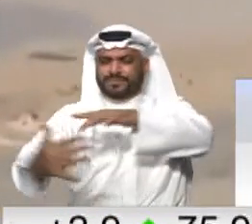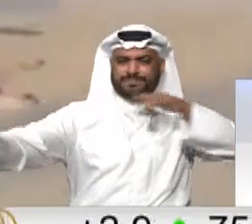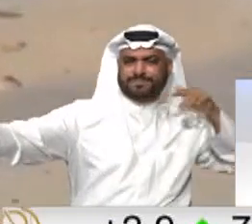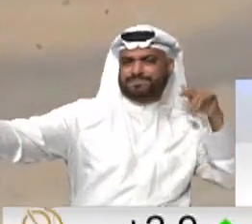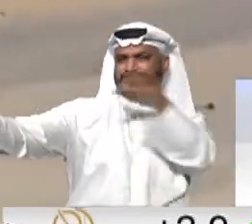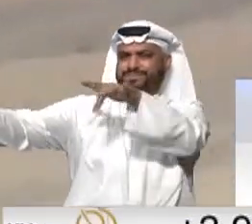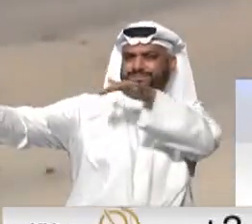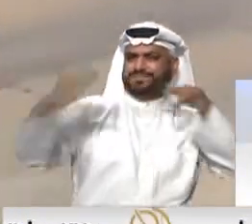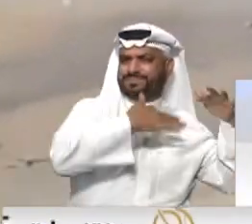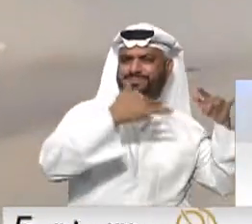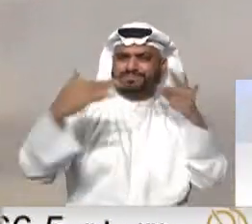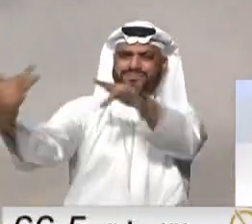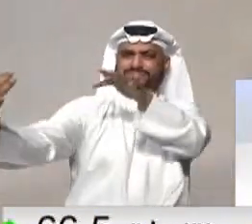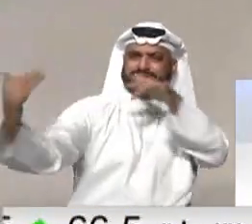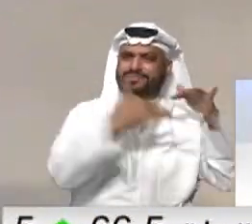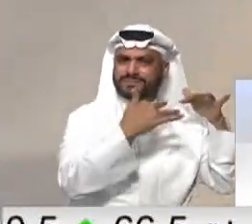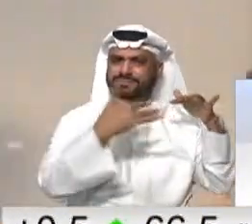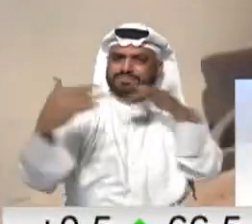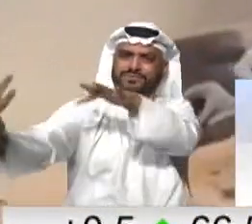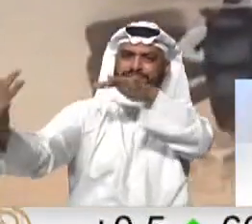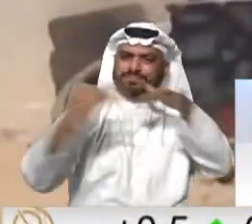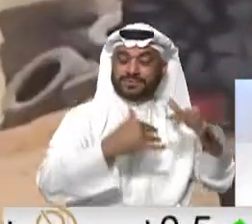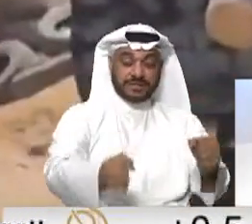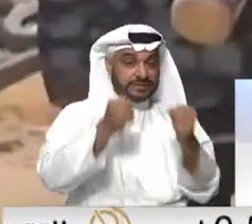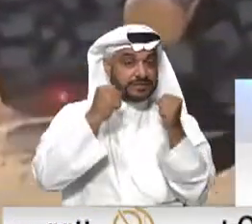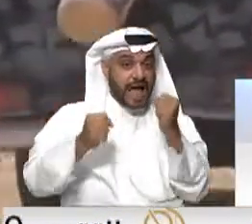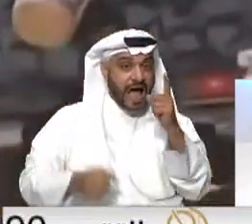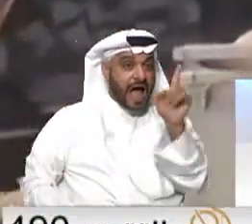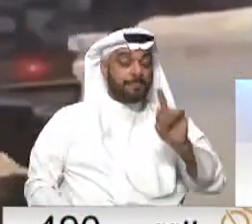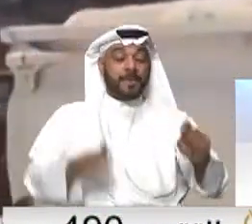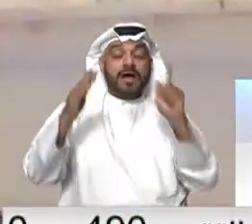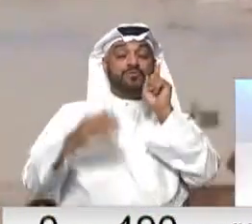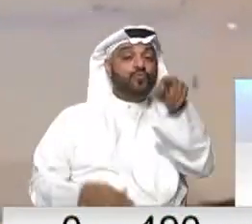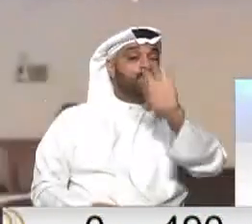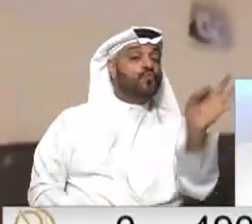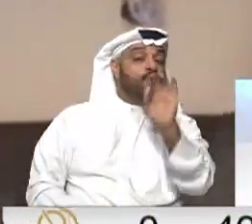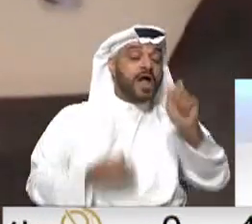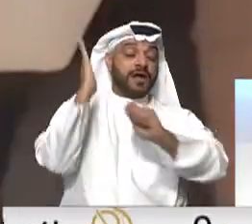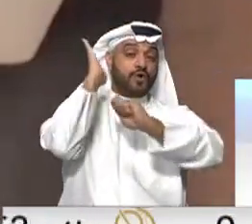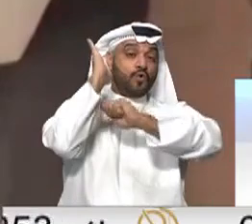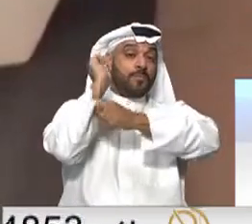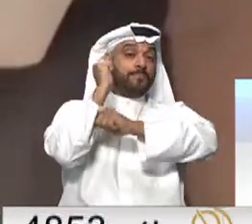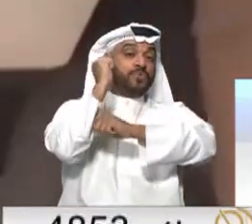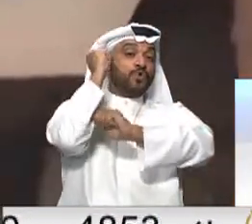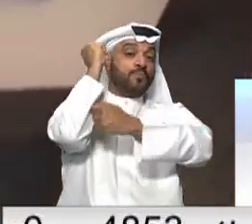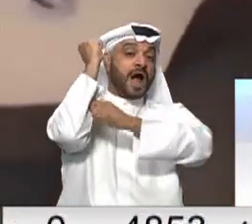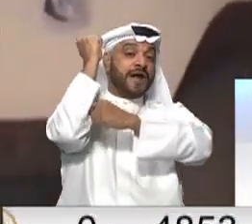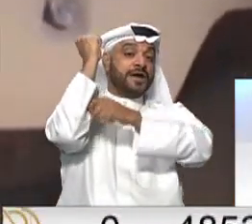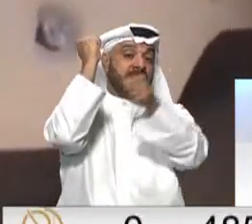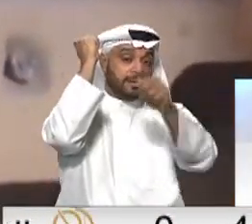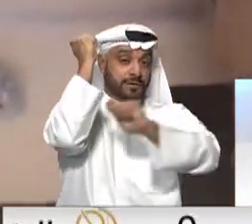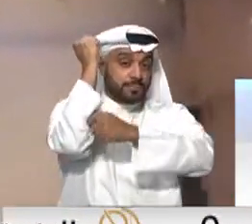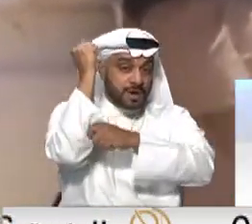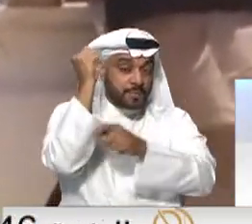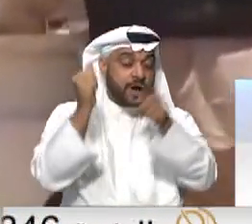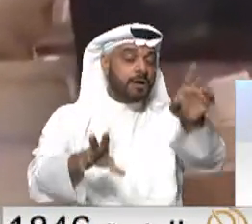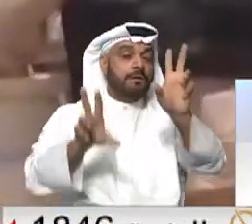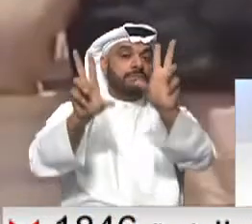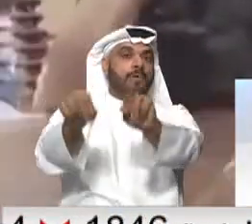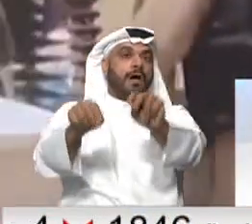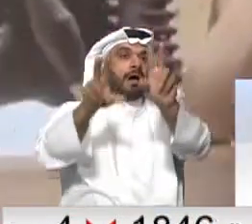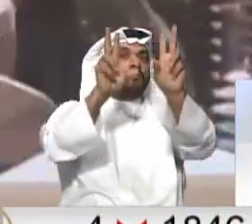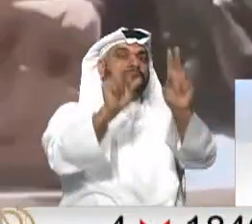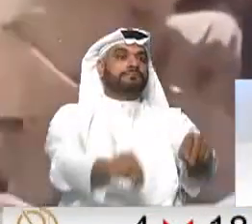الحال كثيرا لدى سكان أم درمان وبحري، حيث أن أصوات النيران المستمرة. وعلى الرغم من استمرار القتال